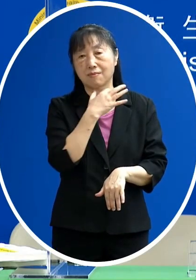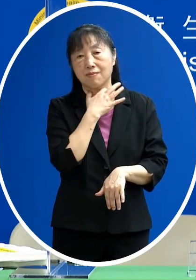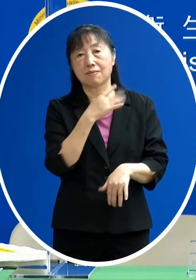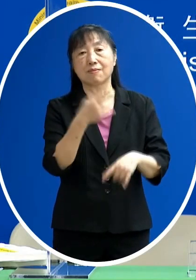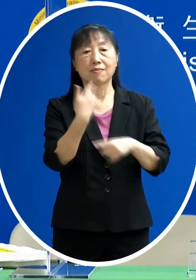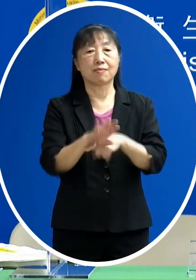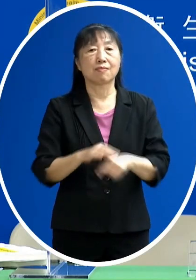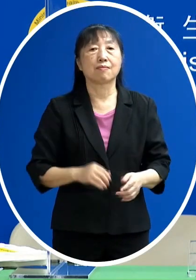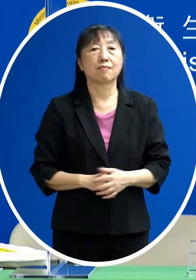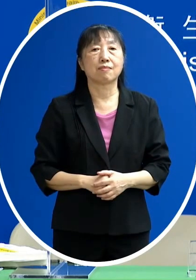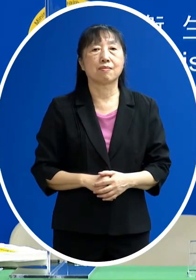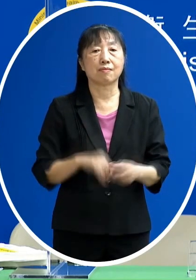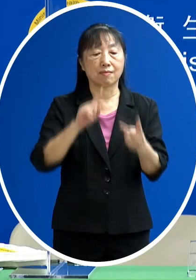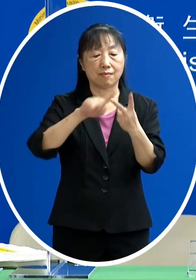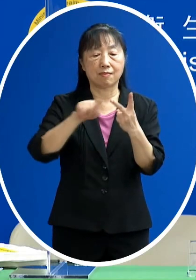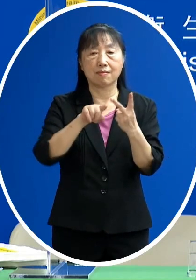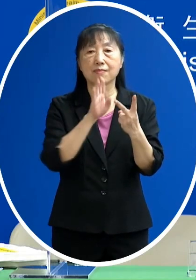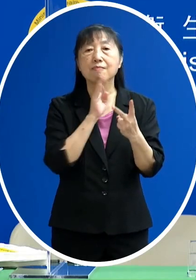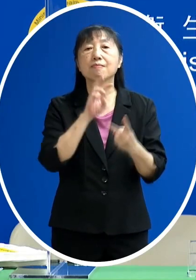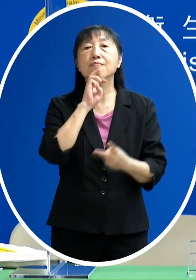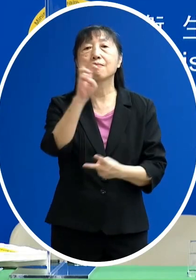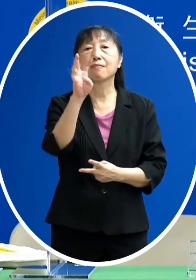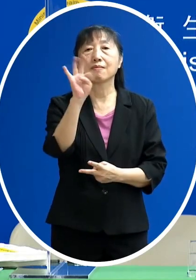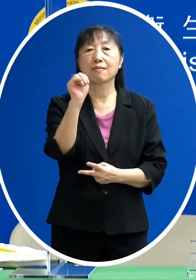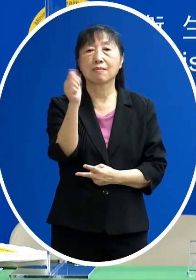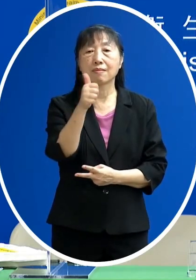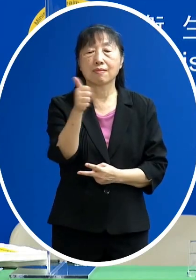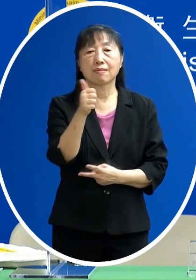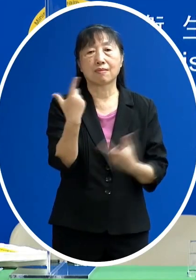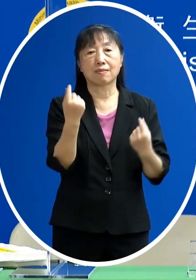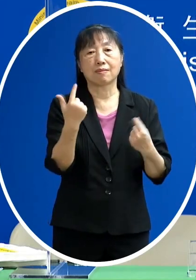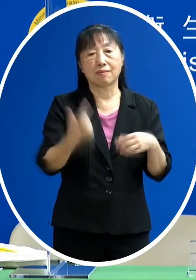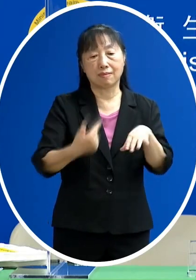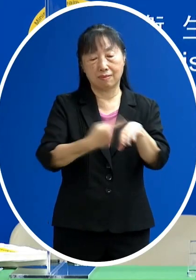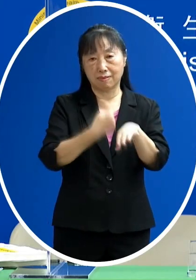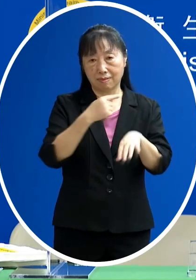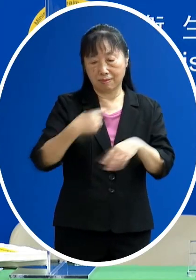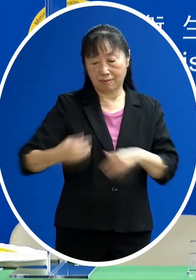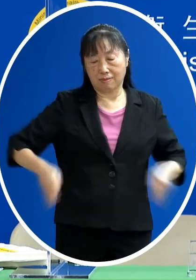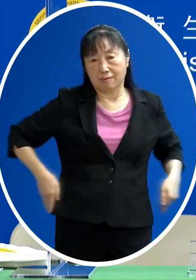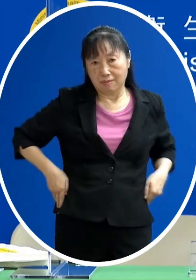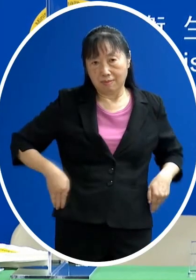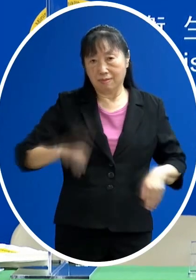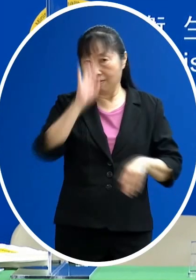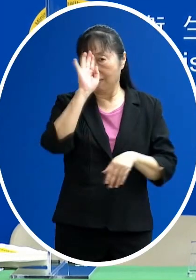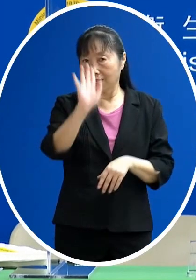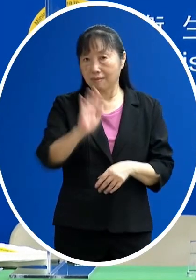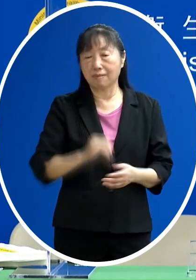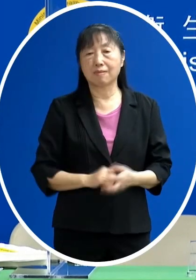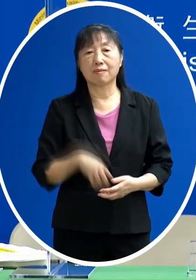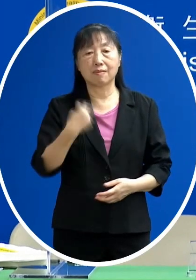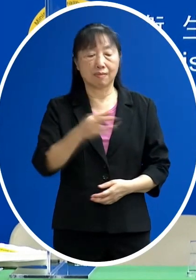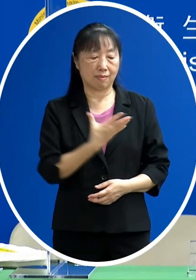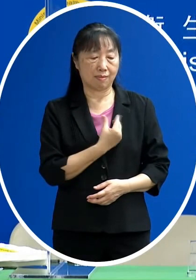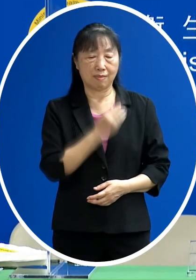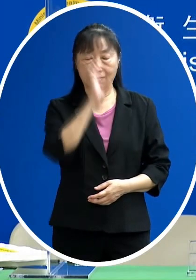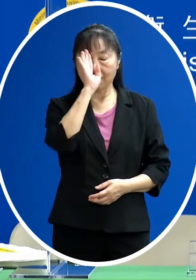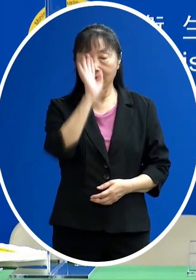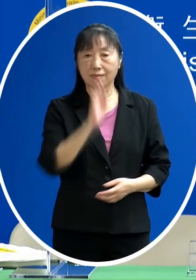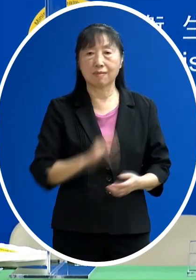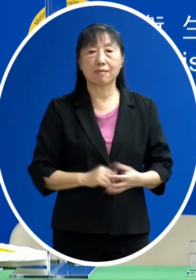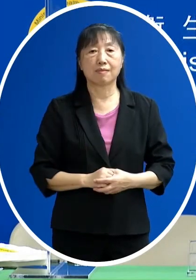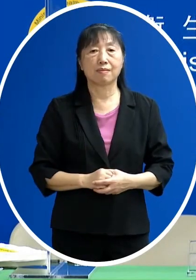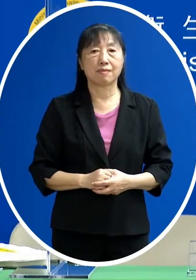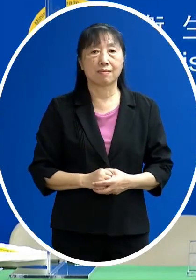世。另外一位是30多岁的男性，本身有慢性的肾脏疾病，他也有心脏病，